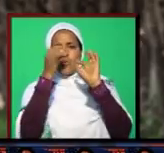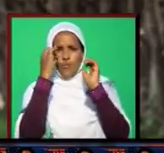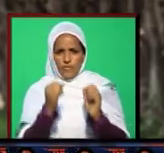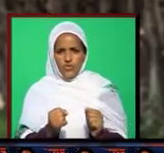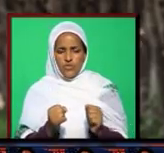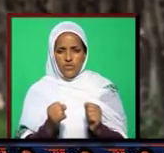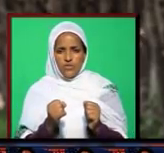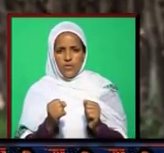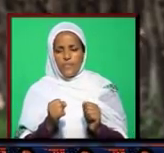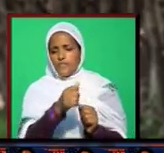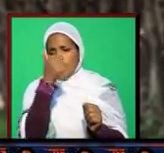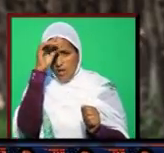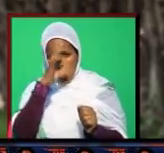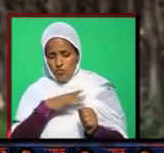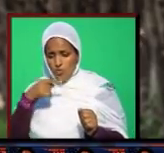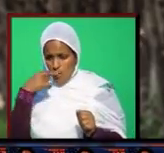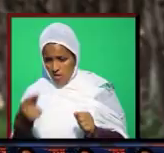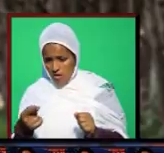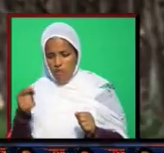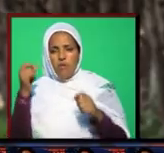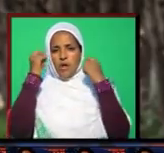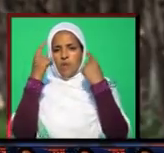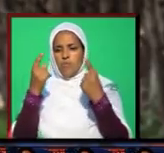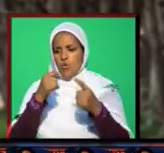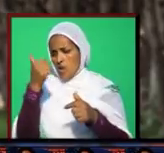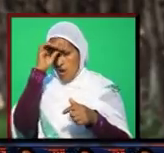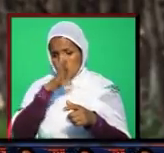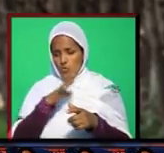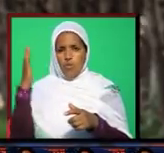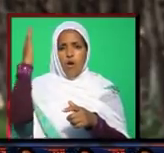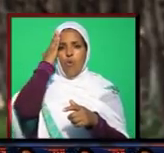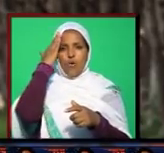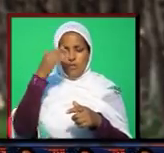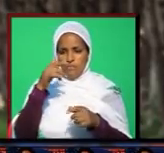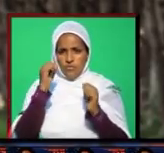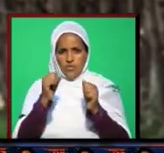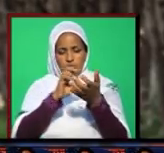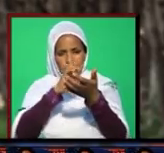ሊተረጎም የሚችል ሌላው ሰው ሊሰማው የሚችል ሌላው አካል ሊያውቀው የሚችል